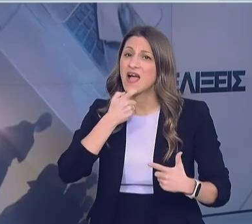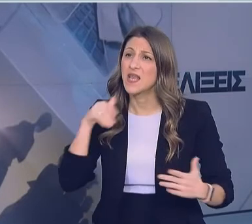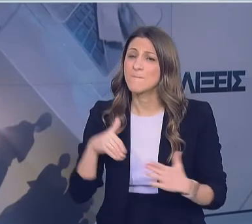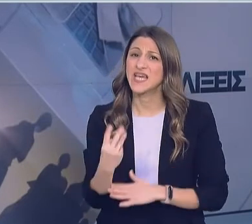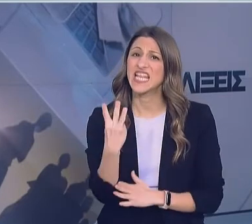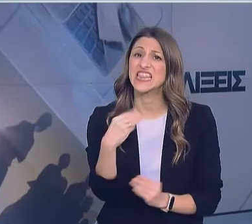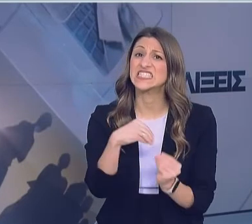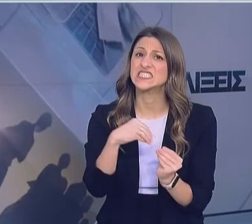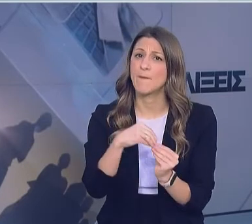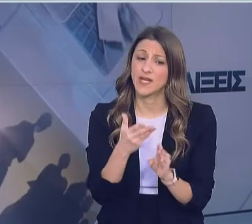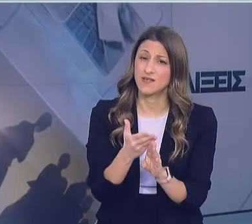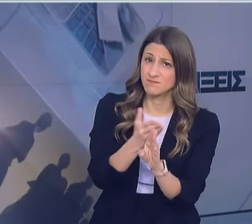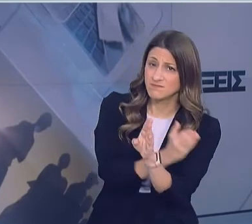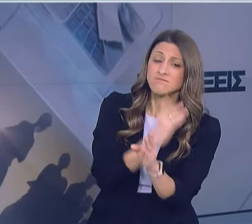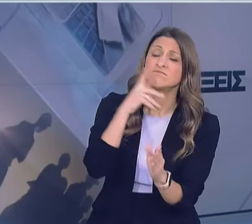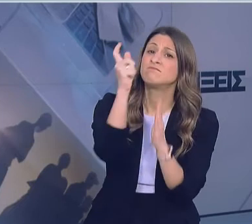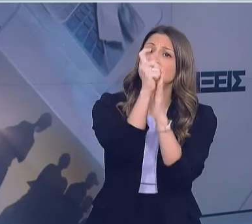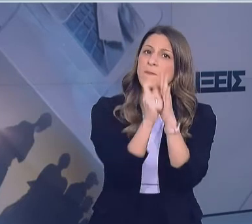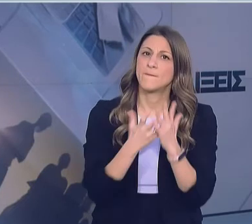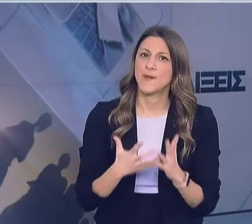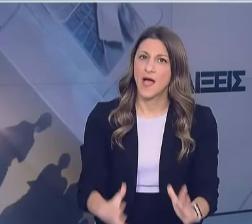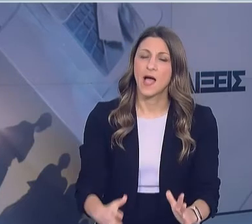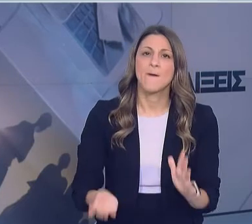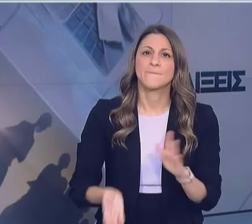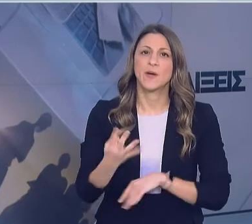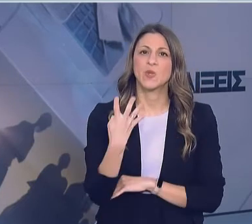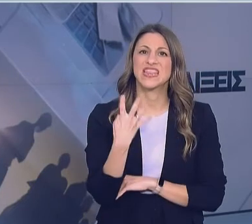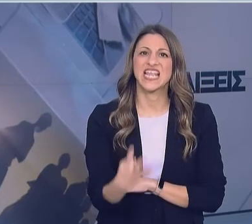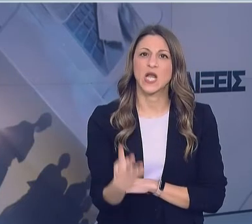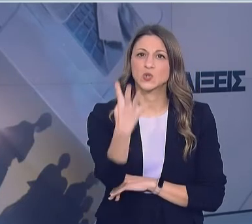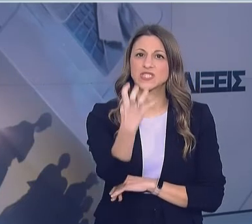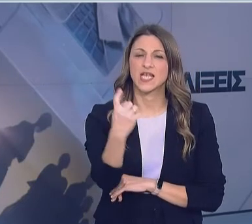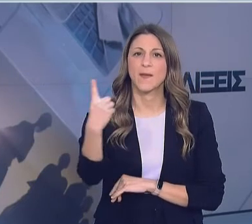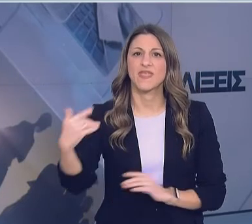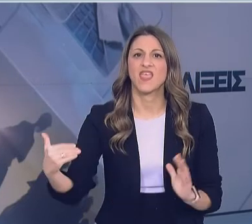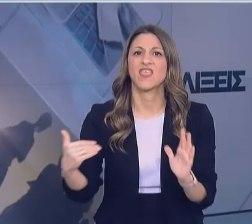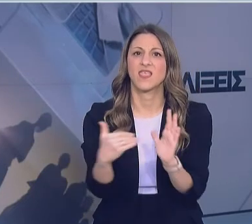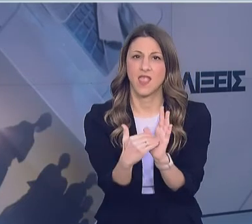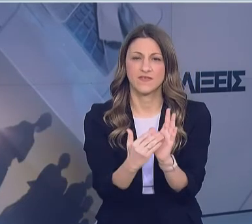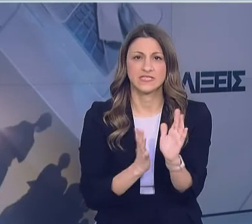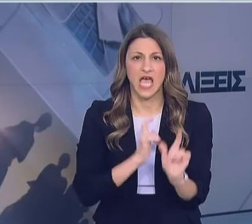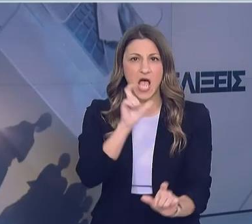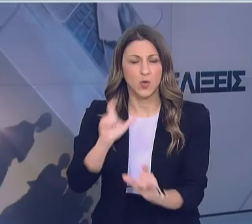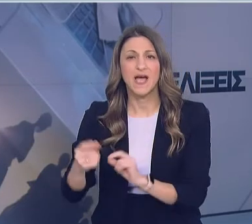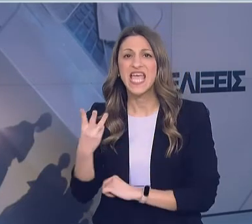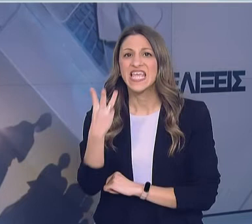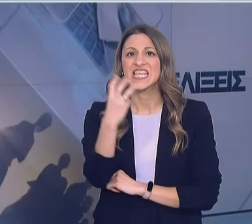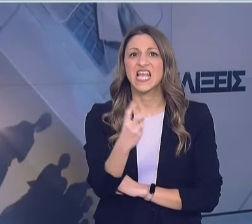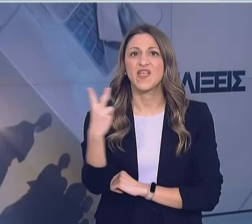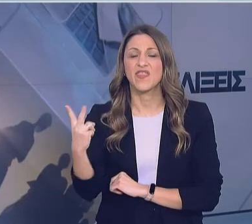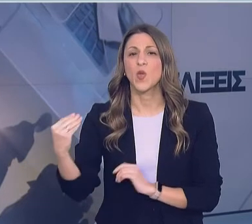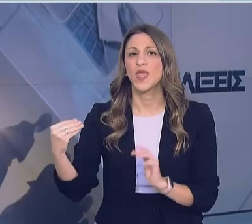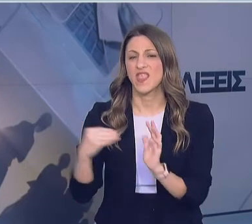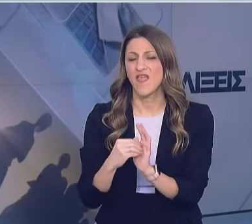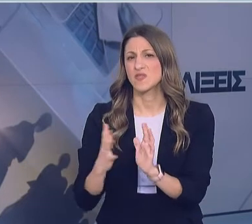3 Απριλίου, έχουν καταγραφεί περισσότερες από 441.000 περιπτώσεις και